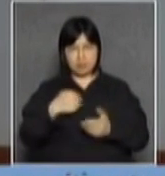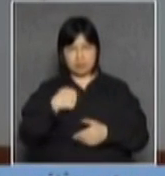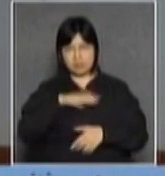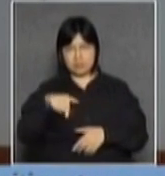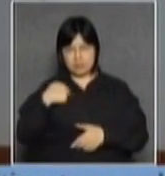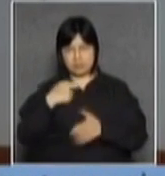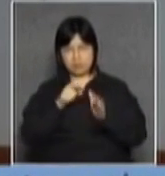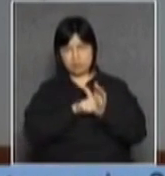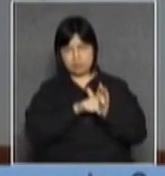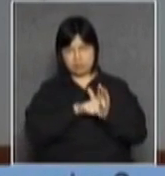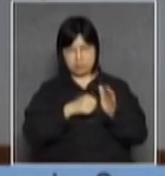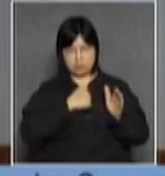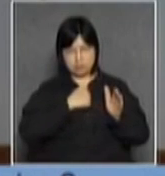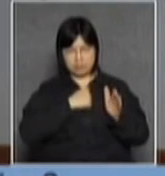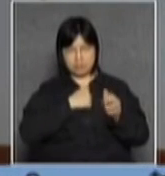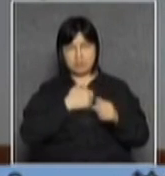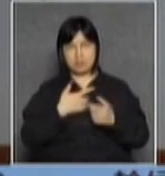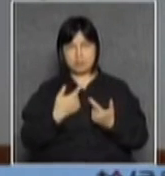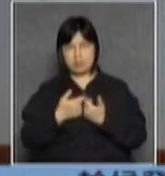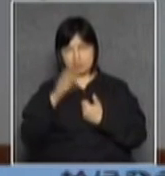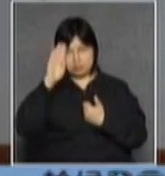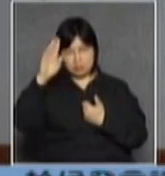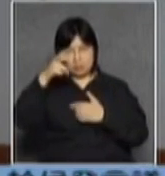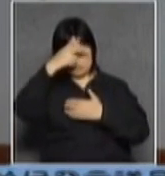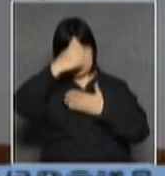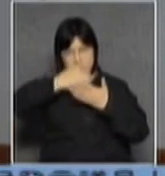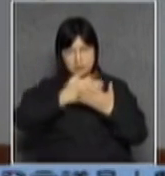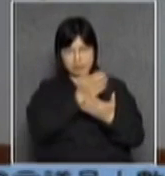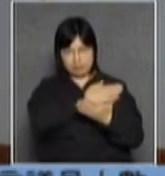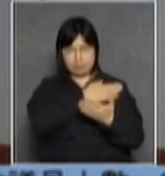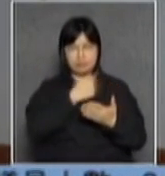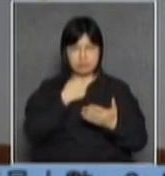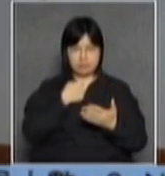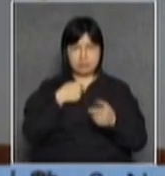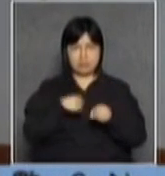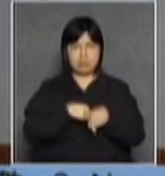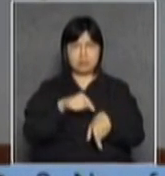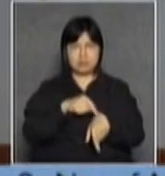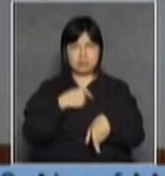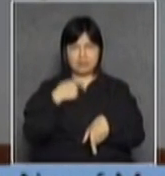備充足的資源以配合長遠政策的承擔，同時也要